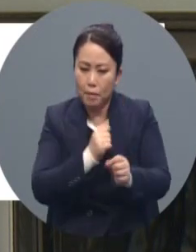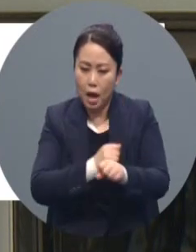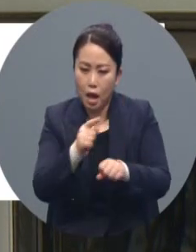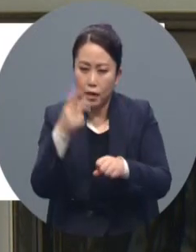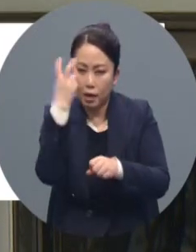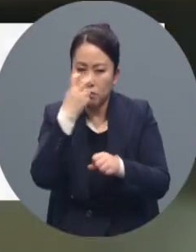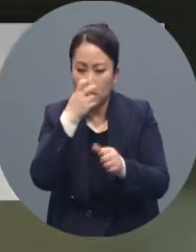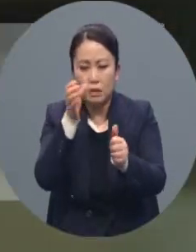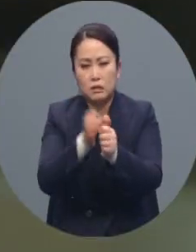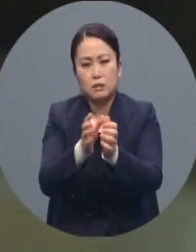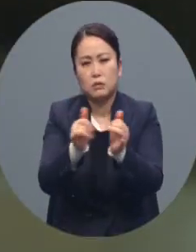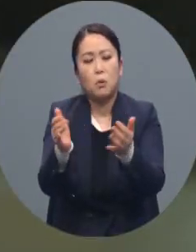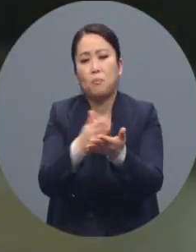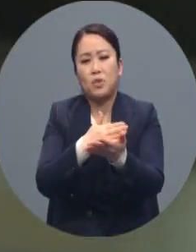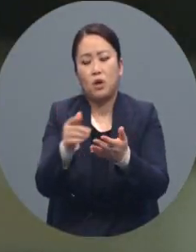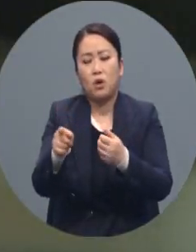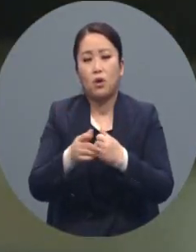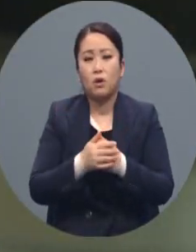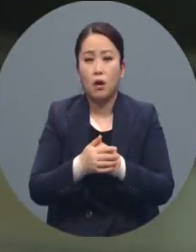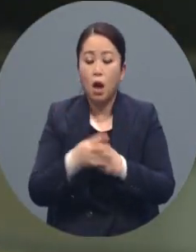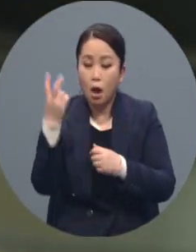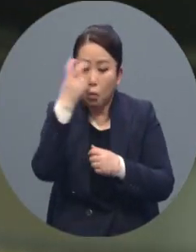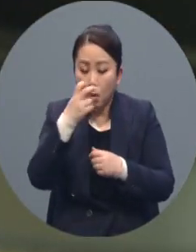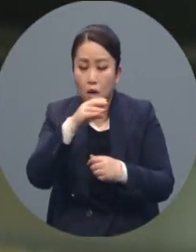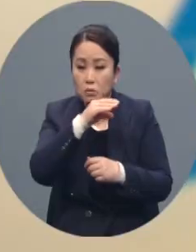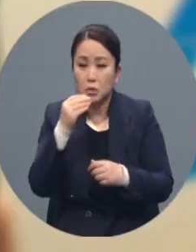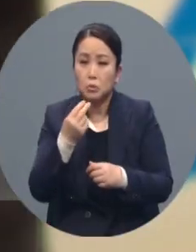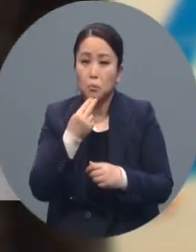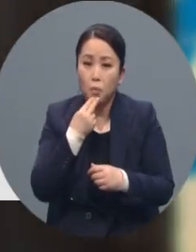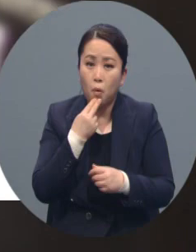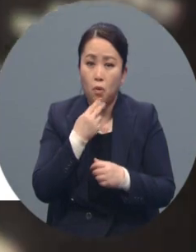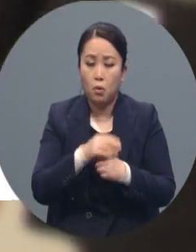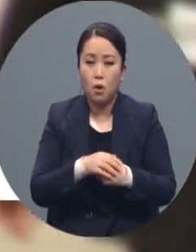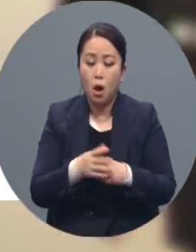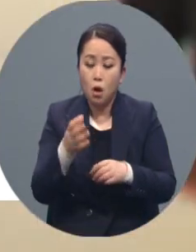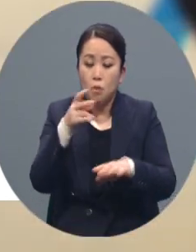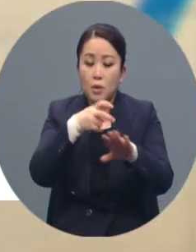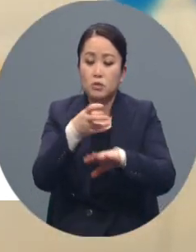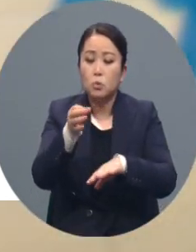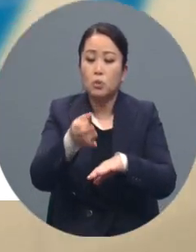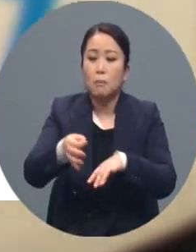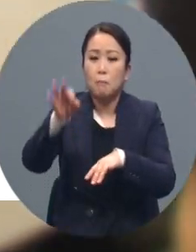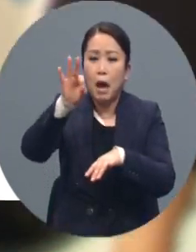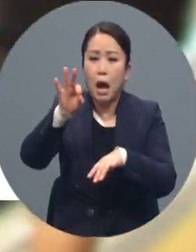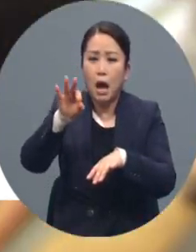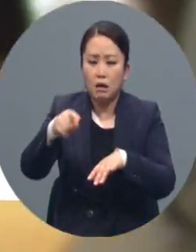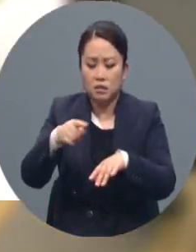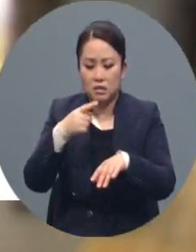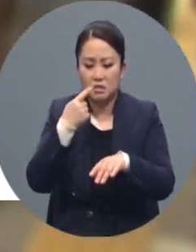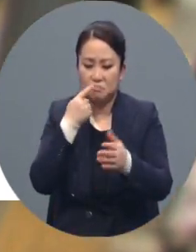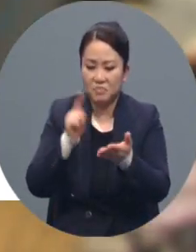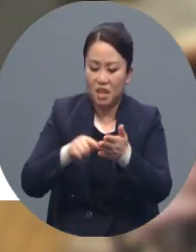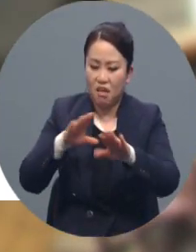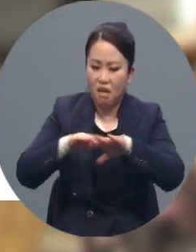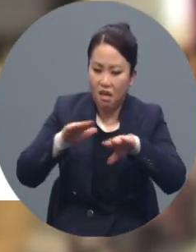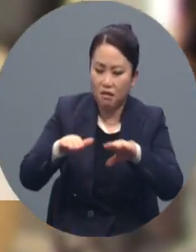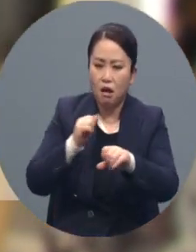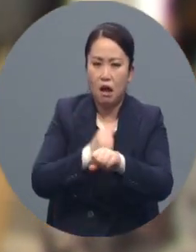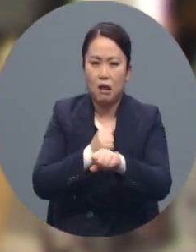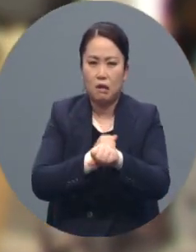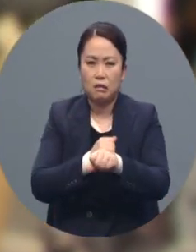정비해야 되고요. 관리도 제대로 안 하면서 요금 인상으로 쉽게 문제를 풀려고 한다는 지적이 나오는